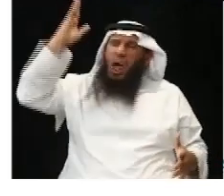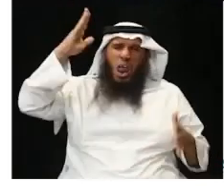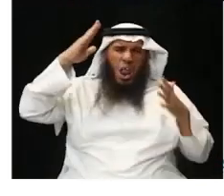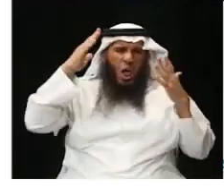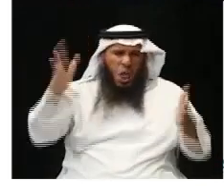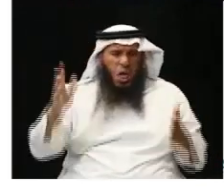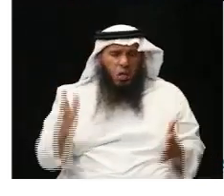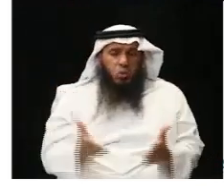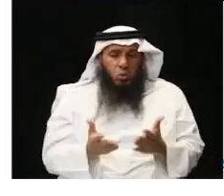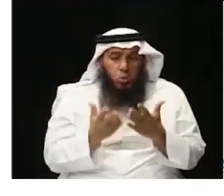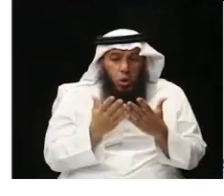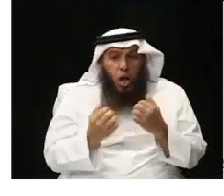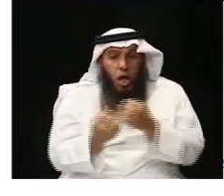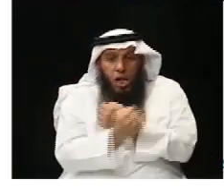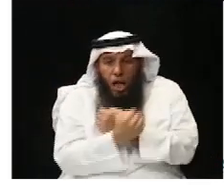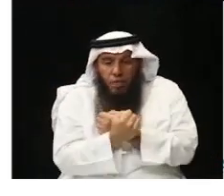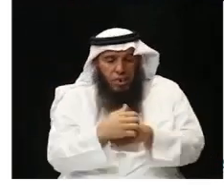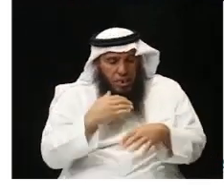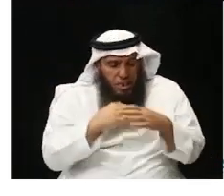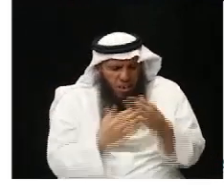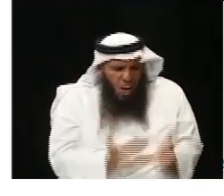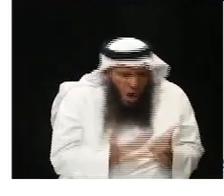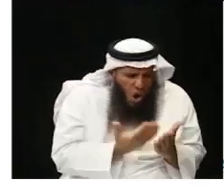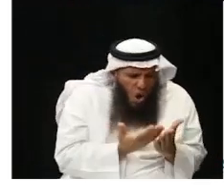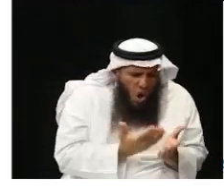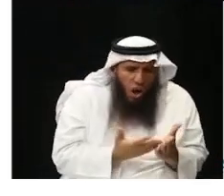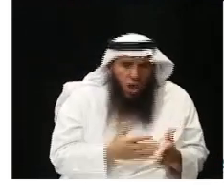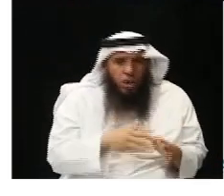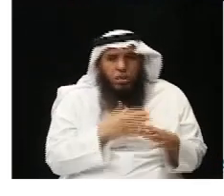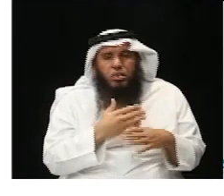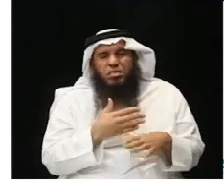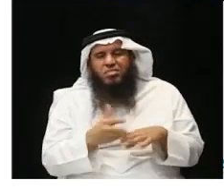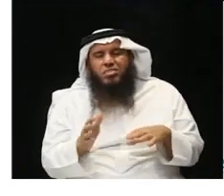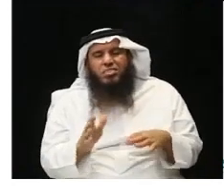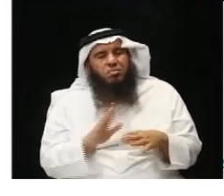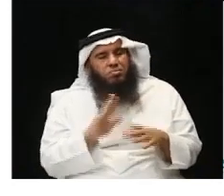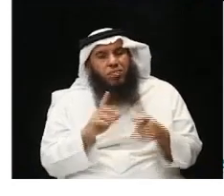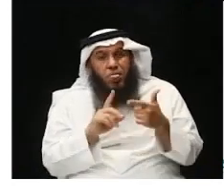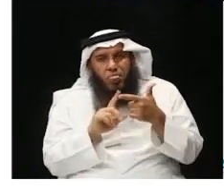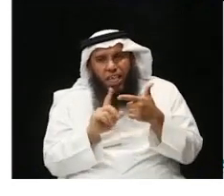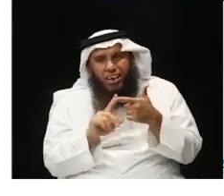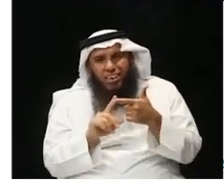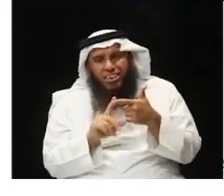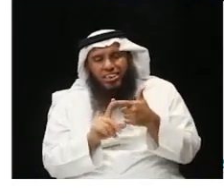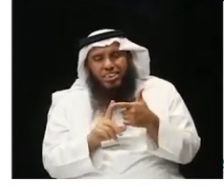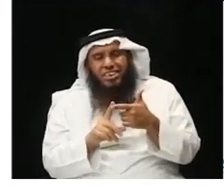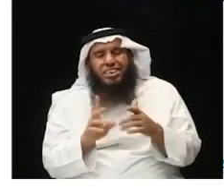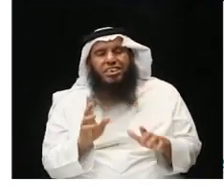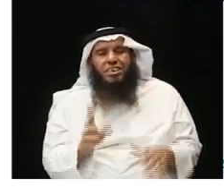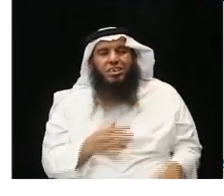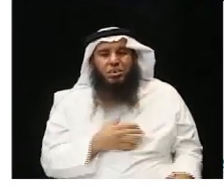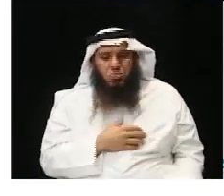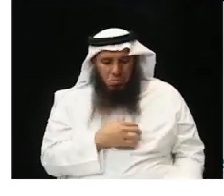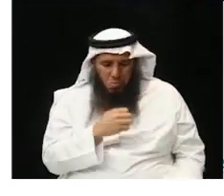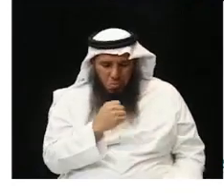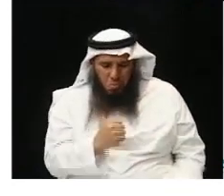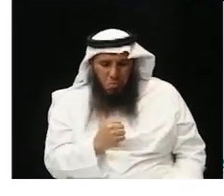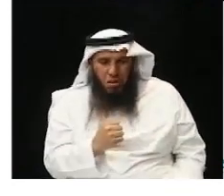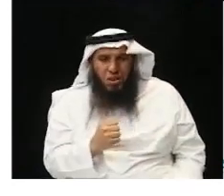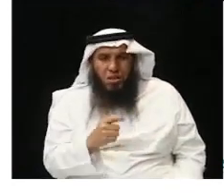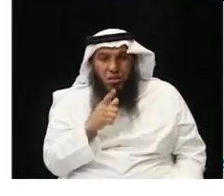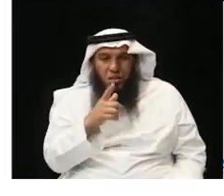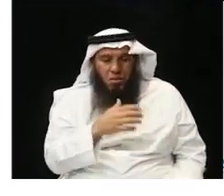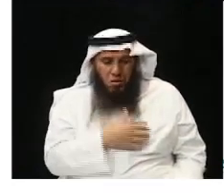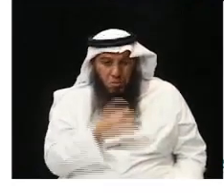ويدعو غير الله سبحانه وتعالى لعله يكشف البلاء، فهذا الصف الأول. الصف الثاني وهو المفترض أن يكون